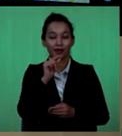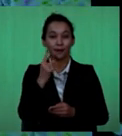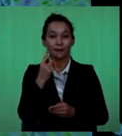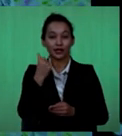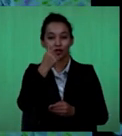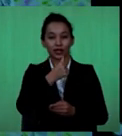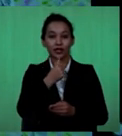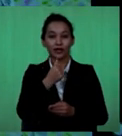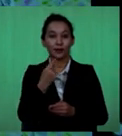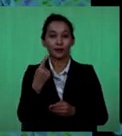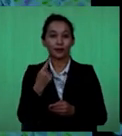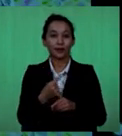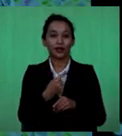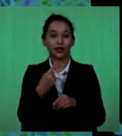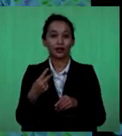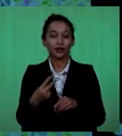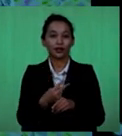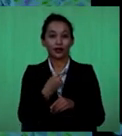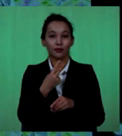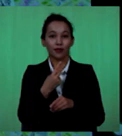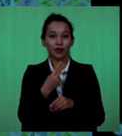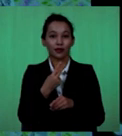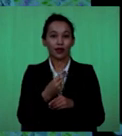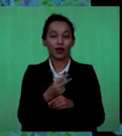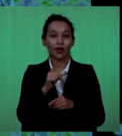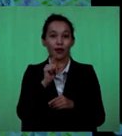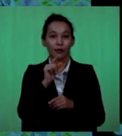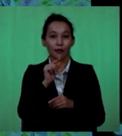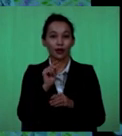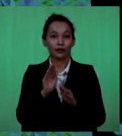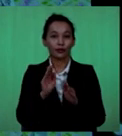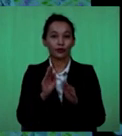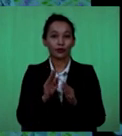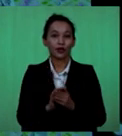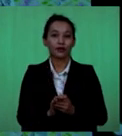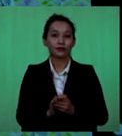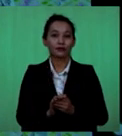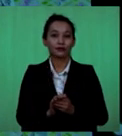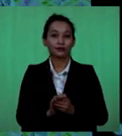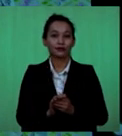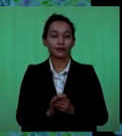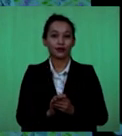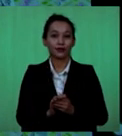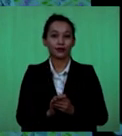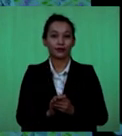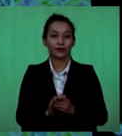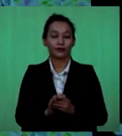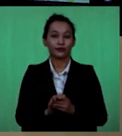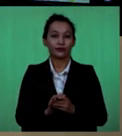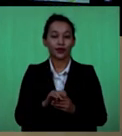yilda 1-2 marta tuxum qo'yadi. Va 4-6 tagacha bola ochadi. U hasharotlarni